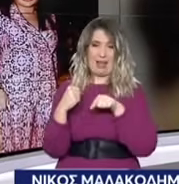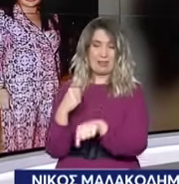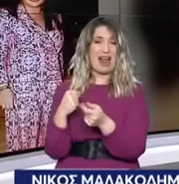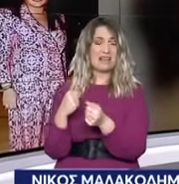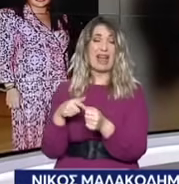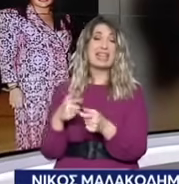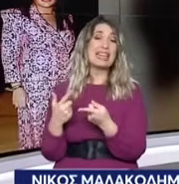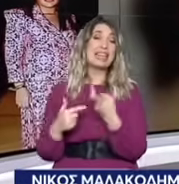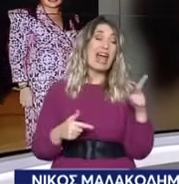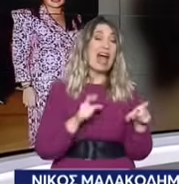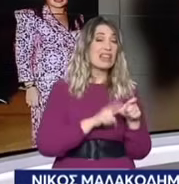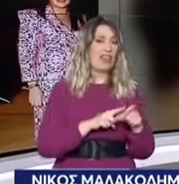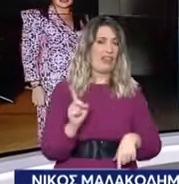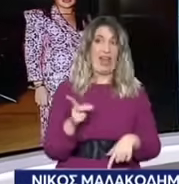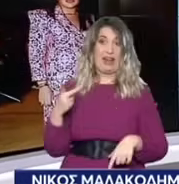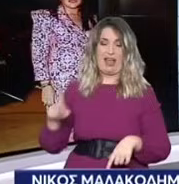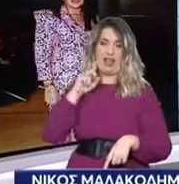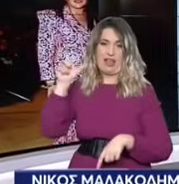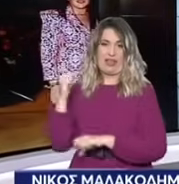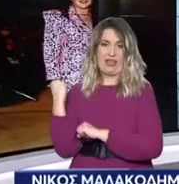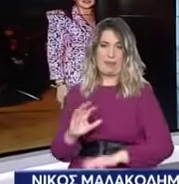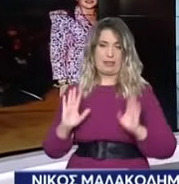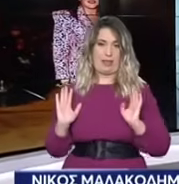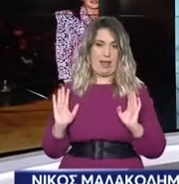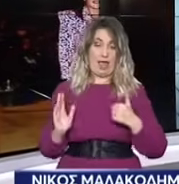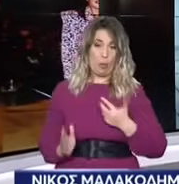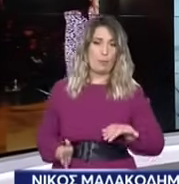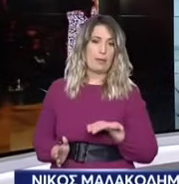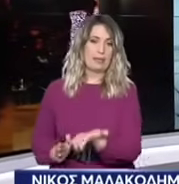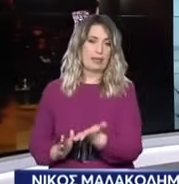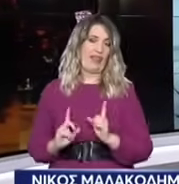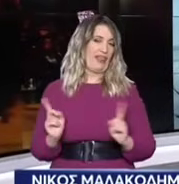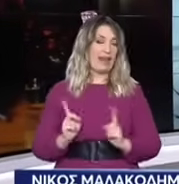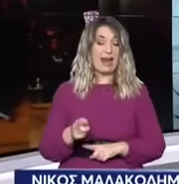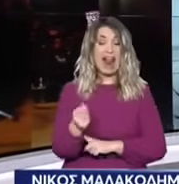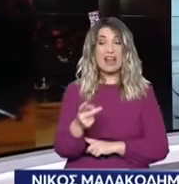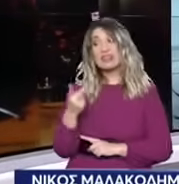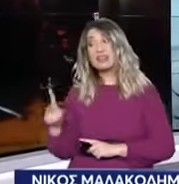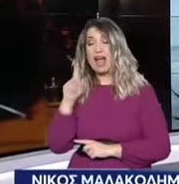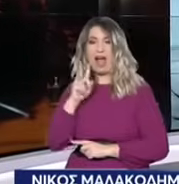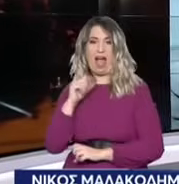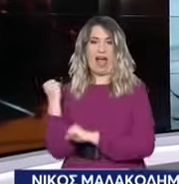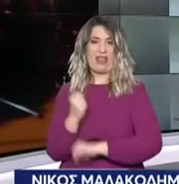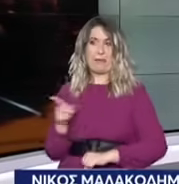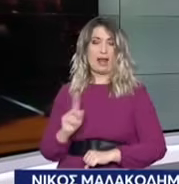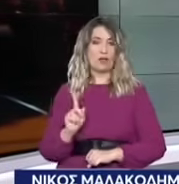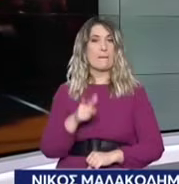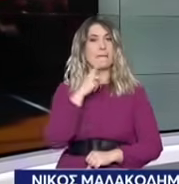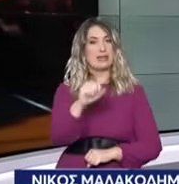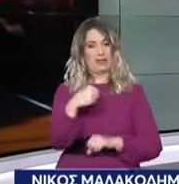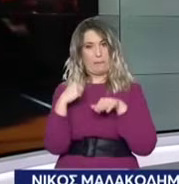όντως μέσα στην εταιρεία. Μάλιστα. Δεν είναι σε φυσικό πρόσωπο, δηλαδή είναι σπίτι το οποίο ανήκει στην εταιρεία. Αλλά είναι